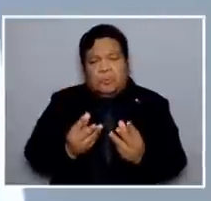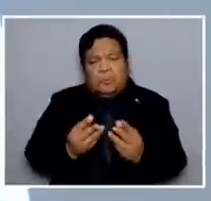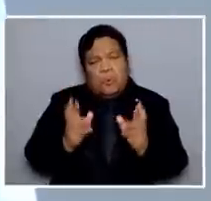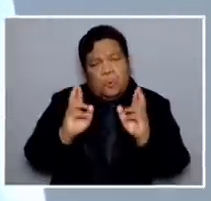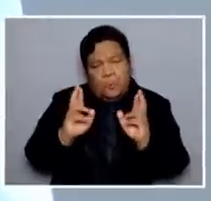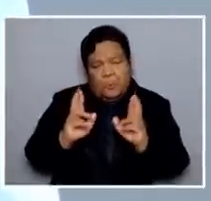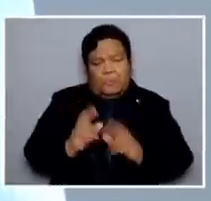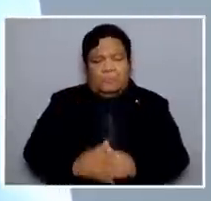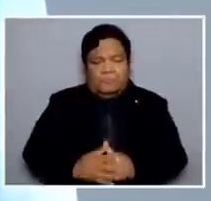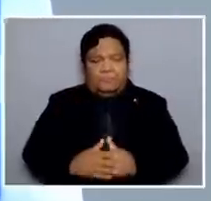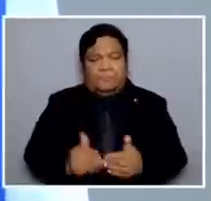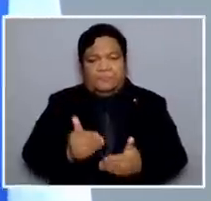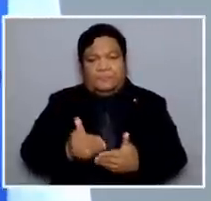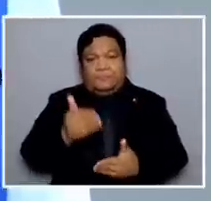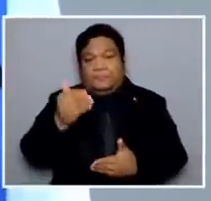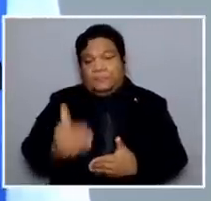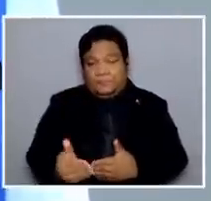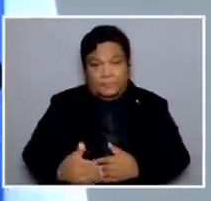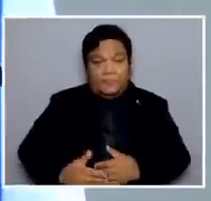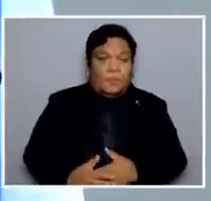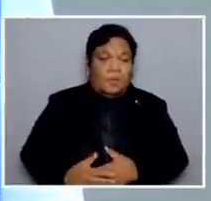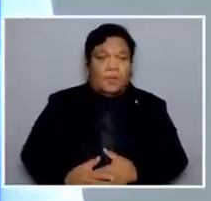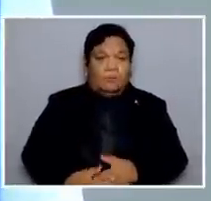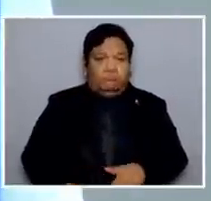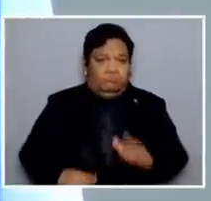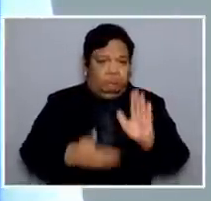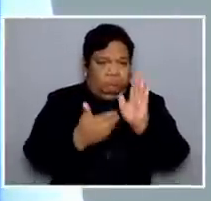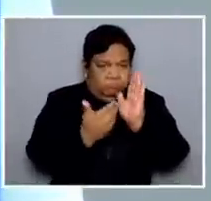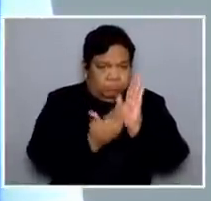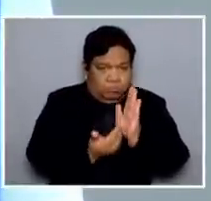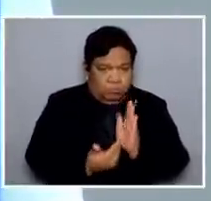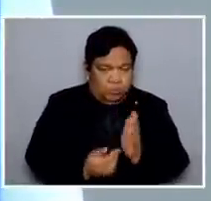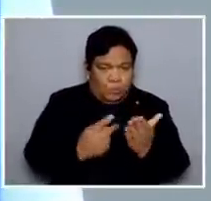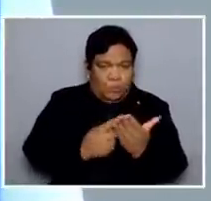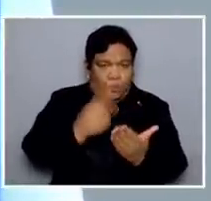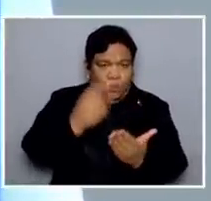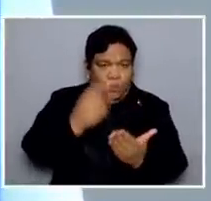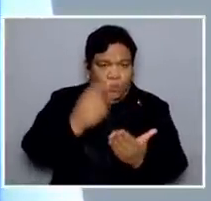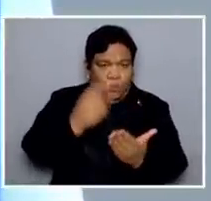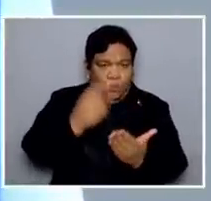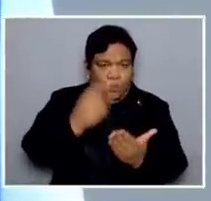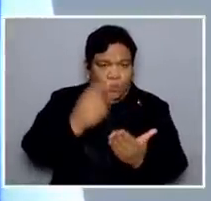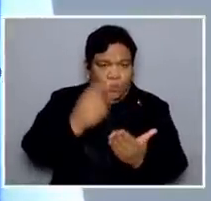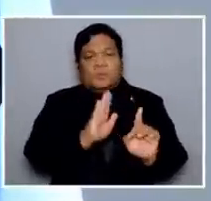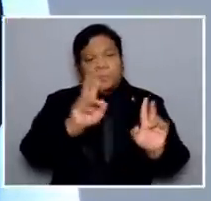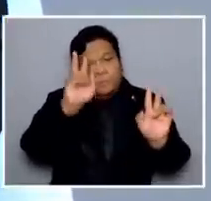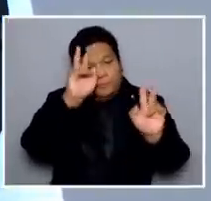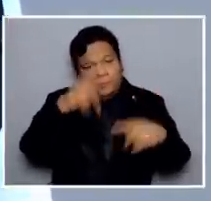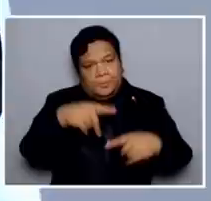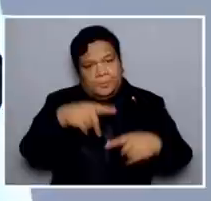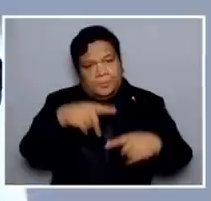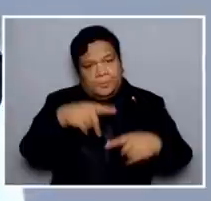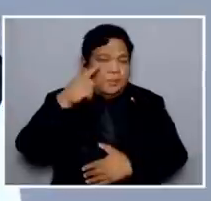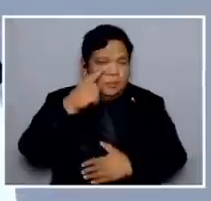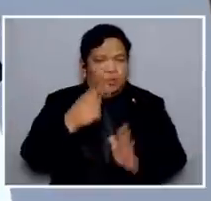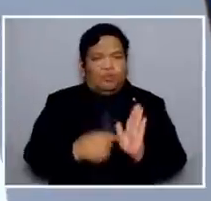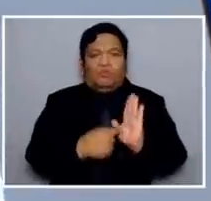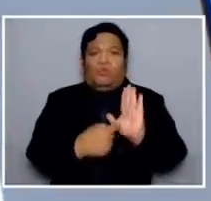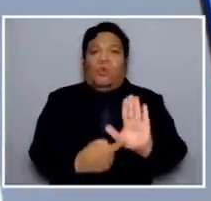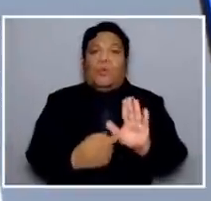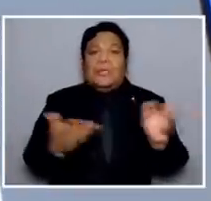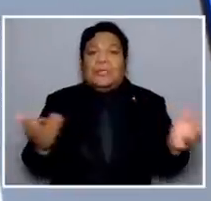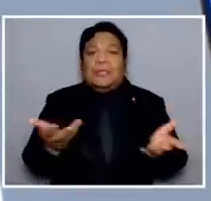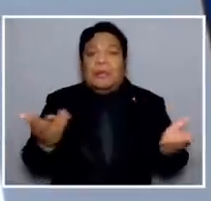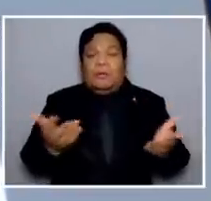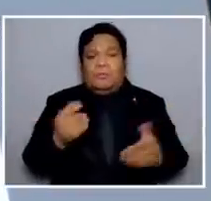Mga resibo ng kanyang proyekto ang prinisinta ni Vice President Lenny Robredo sa kanyang pagbisita sa lalawigan ng